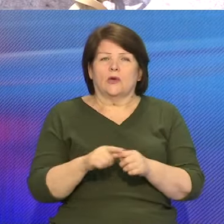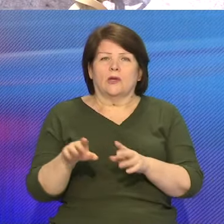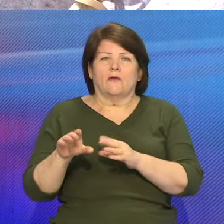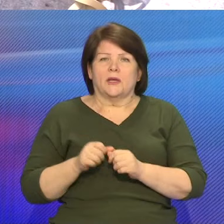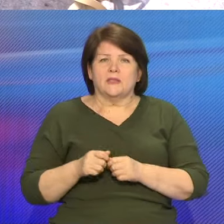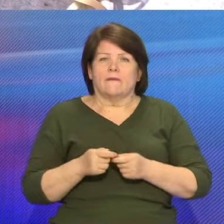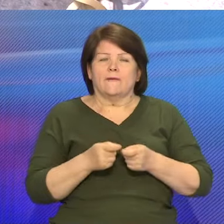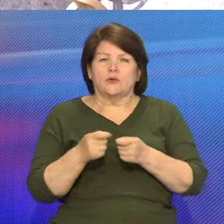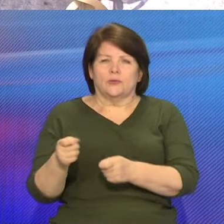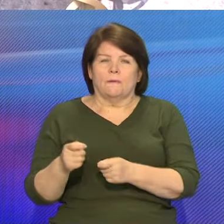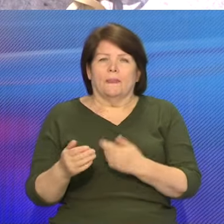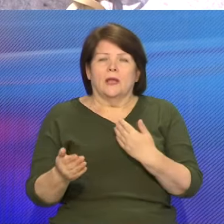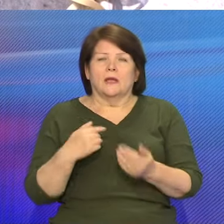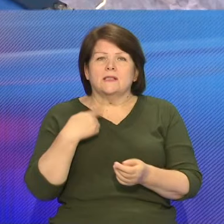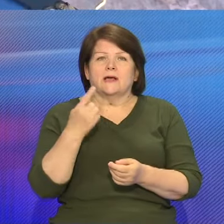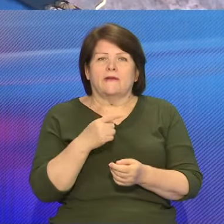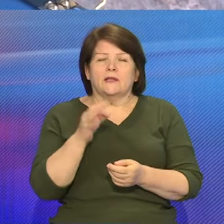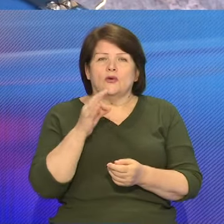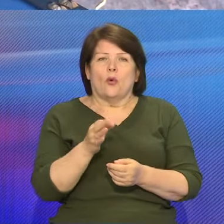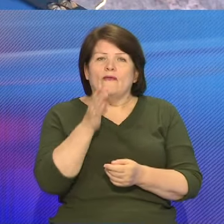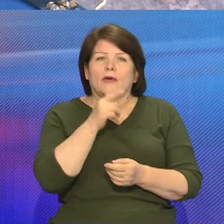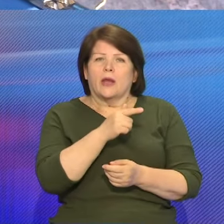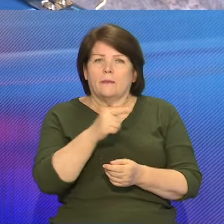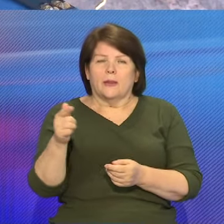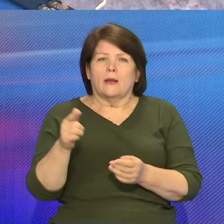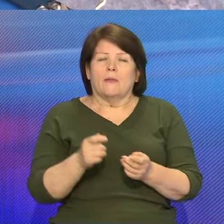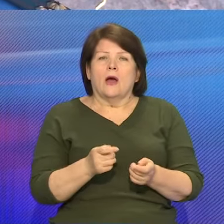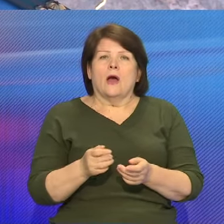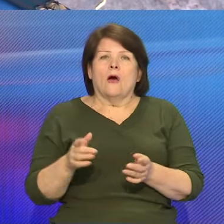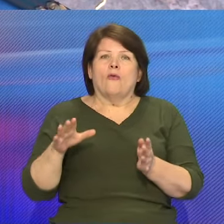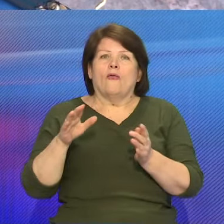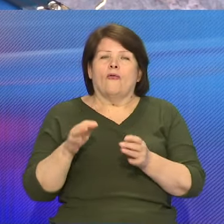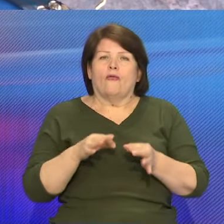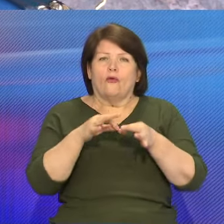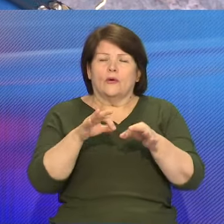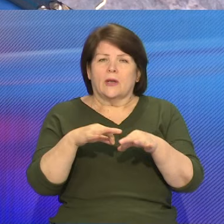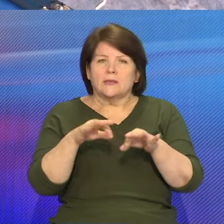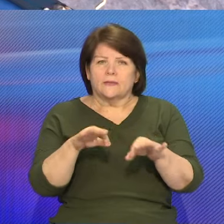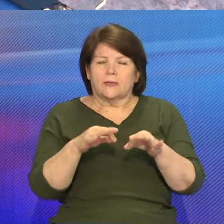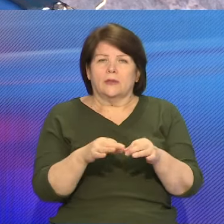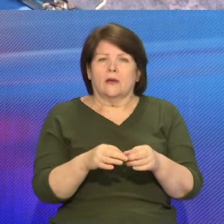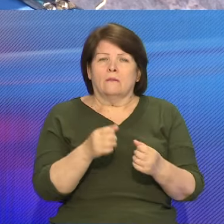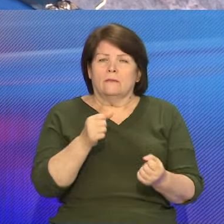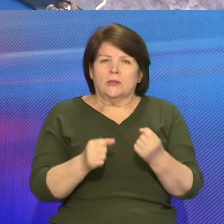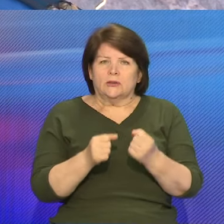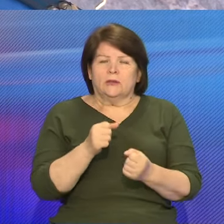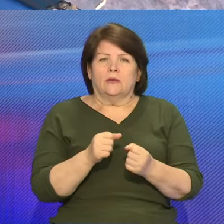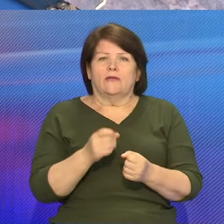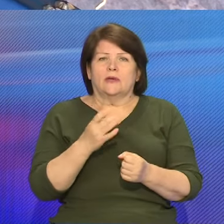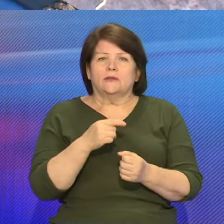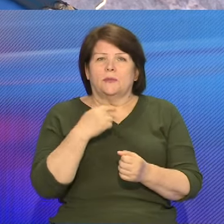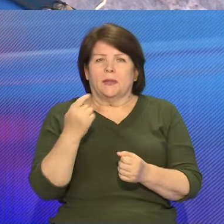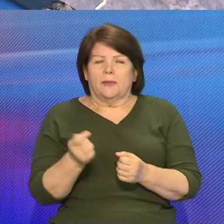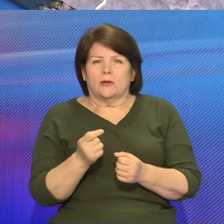Если разговаривать о временном ввозе транспортных средств резидентами Республики Беларусь, то